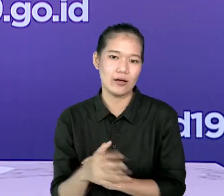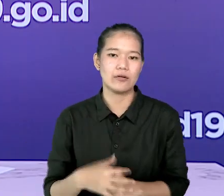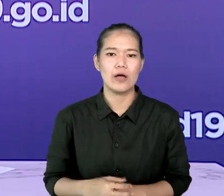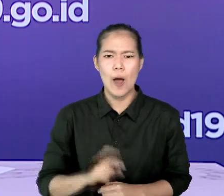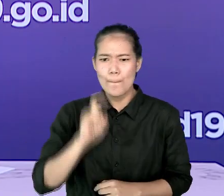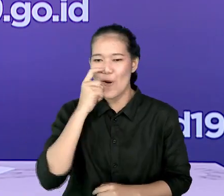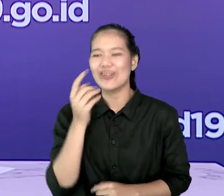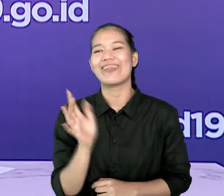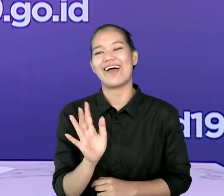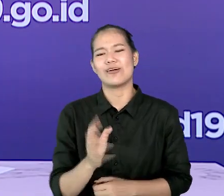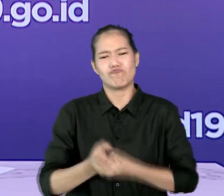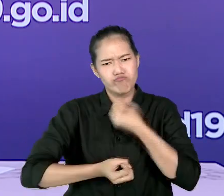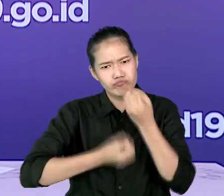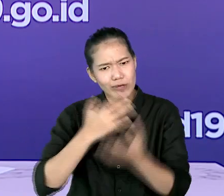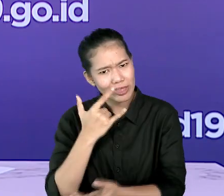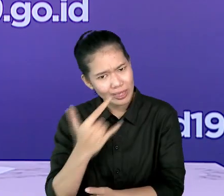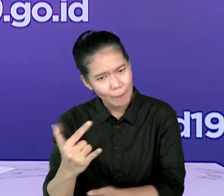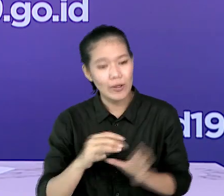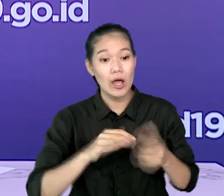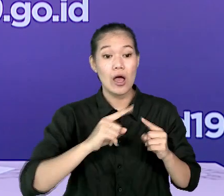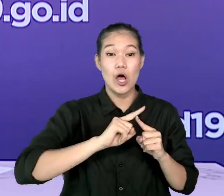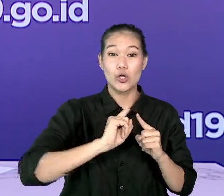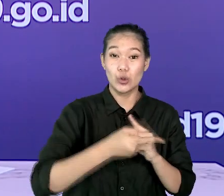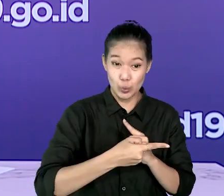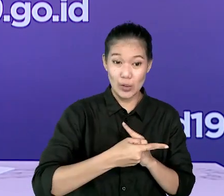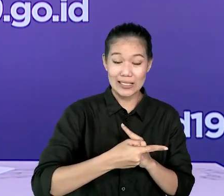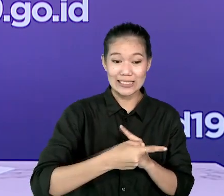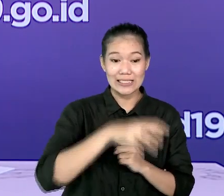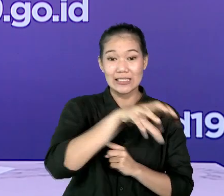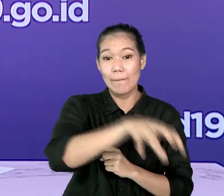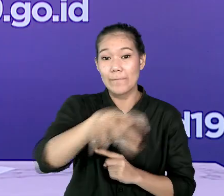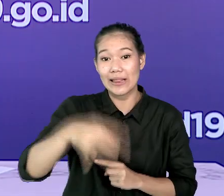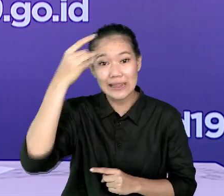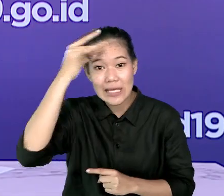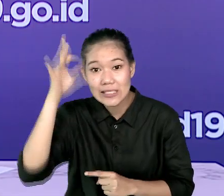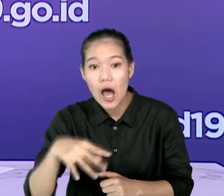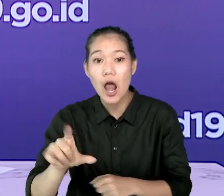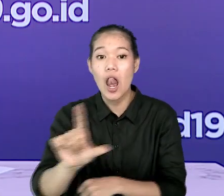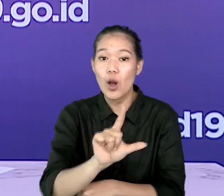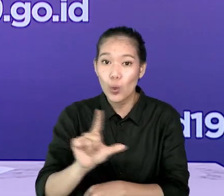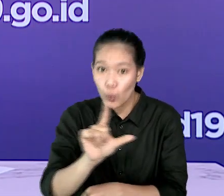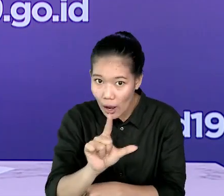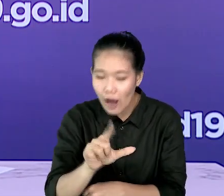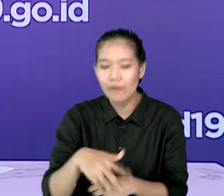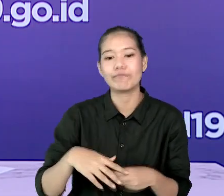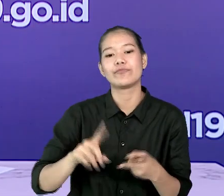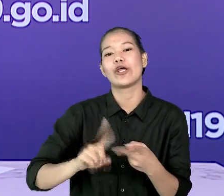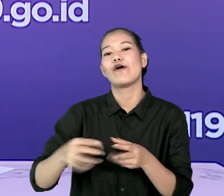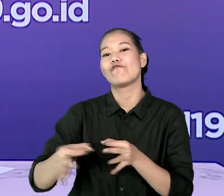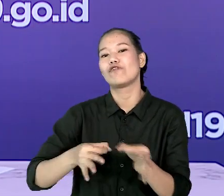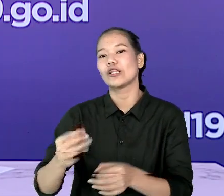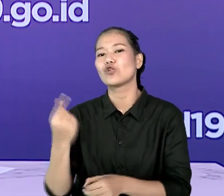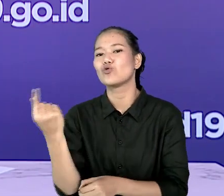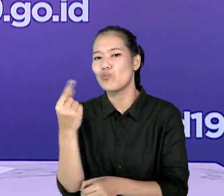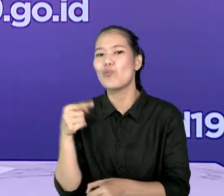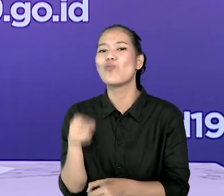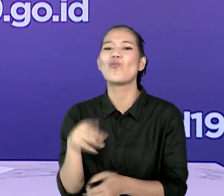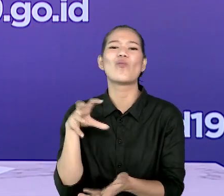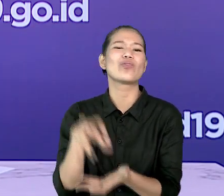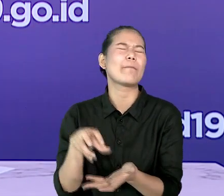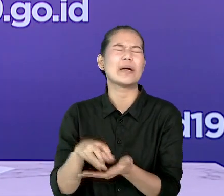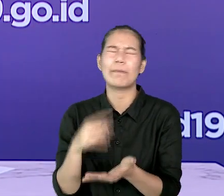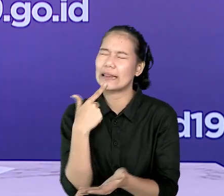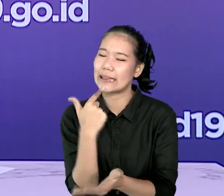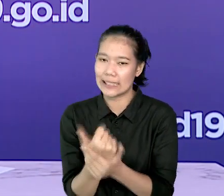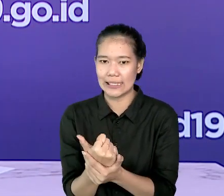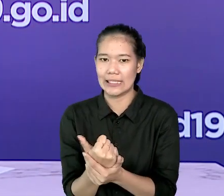bosan saya ingatkan bahwa Satgas, Posko di tingkat desa atau kelurahan dan fasilitas publik menjadi sarana yang